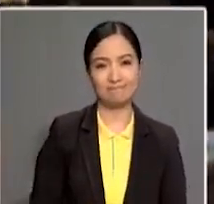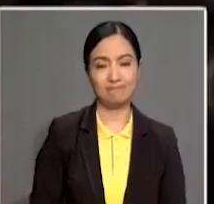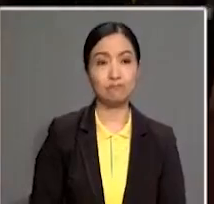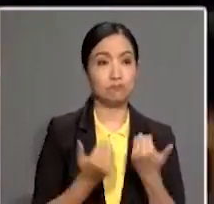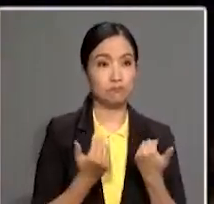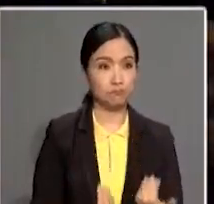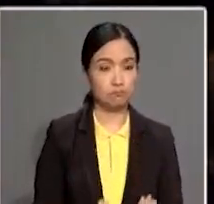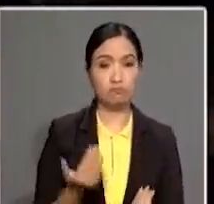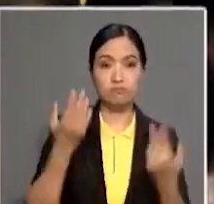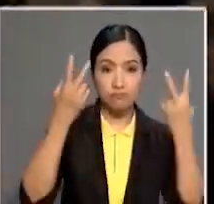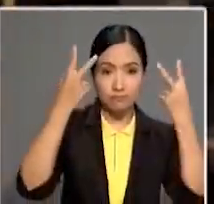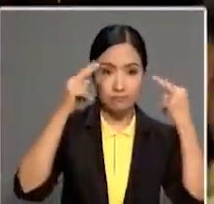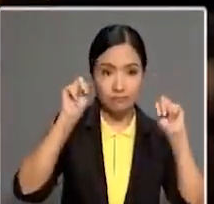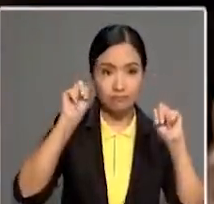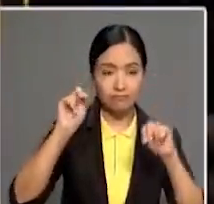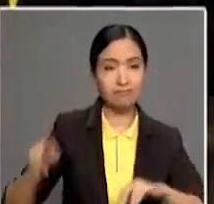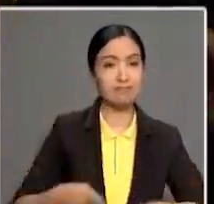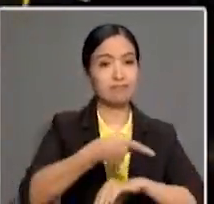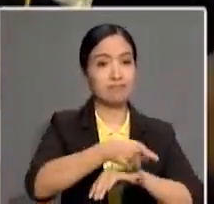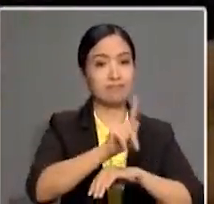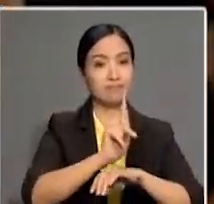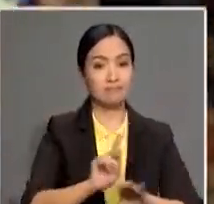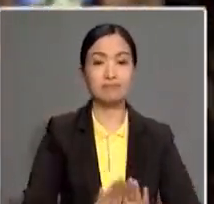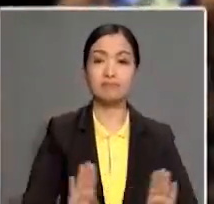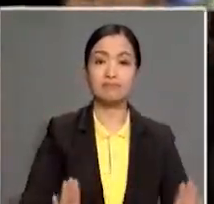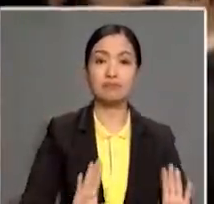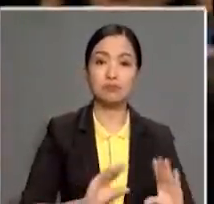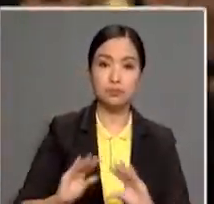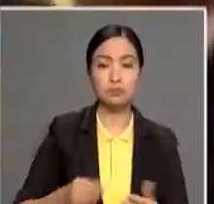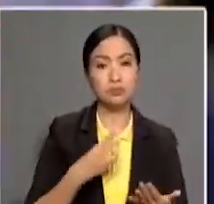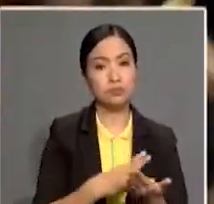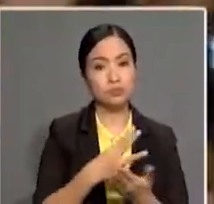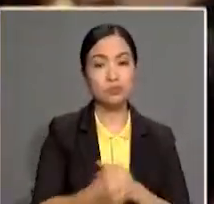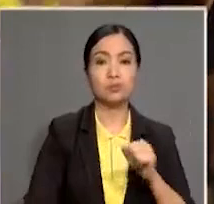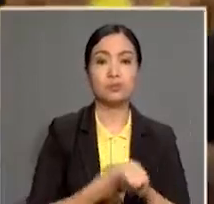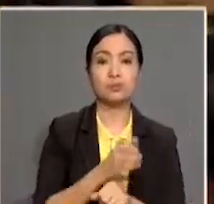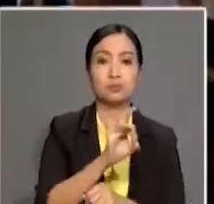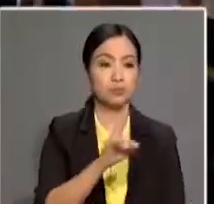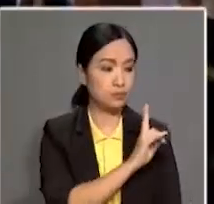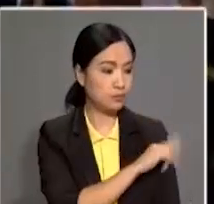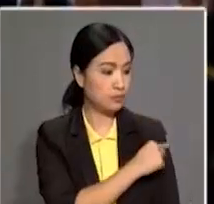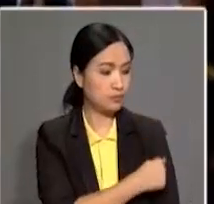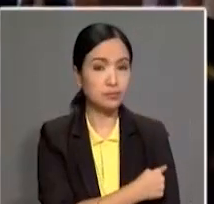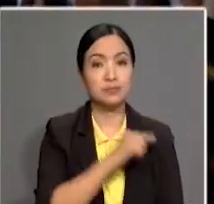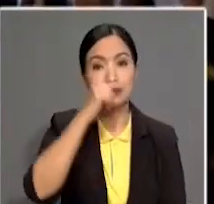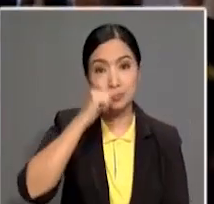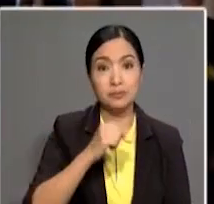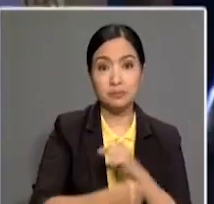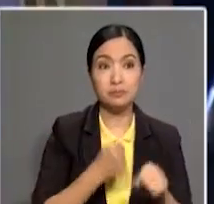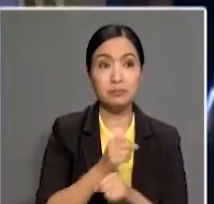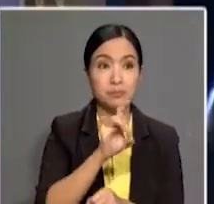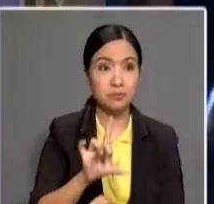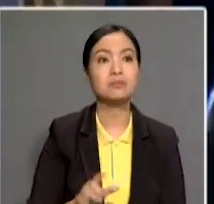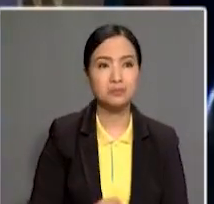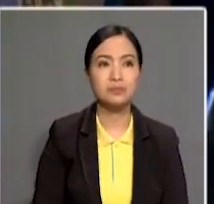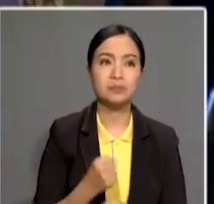วันนี้พลเอกประยุทธ์จันทร์โอชานายกรัฐมนตรีเป็นประธานเปิดการประชุมวิชาการ100ปีการสาธารณสุขไทยและงานมหกรรมสมุนไพรแ